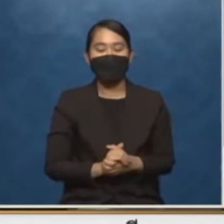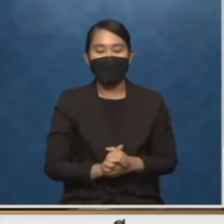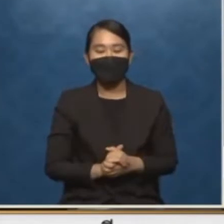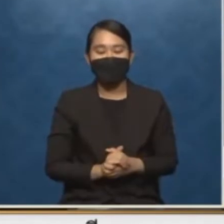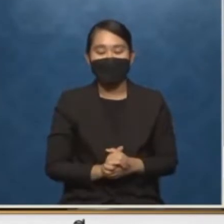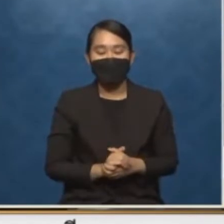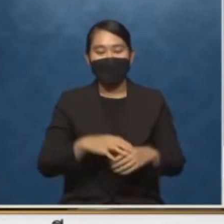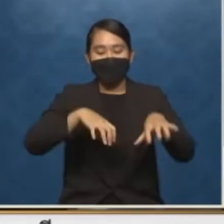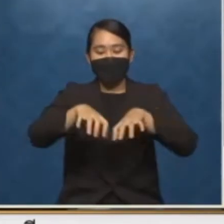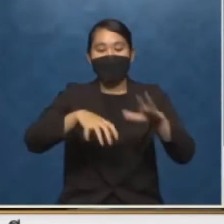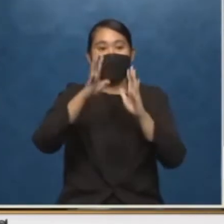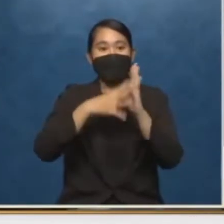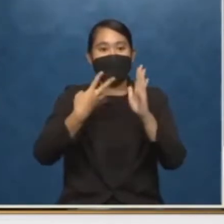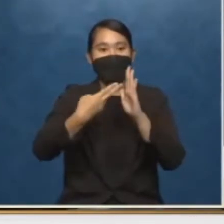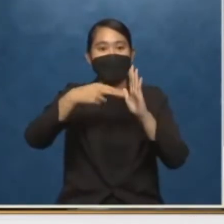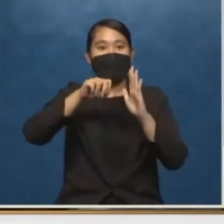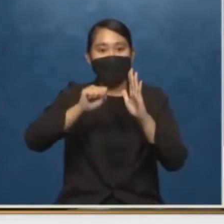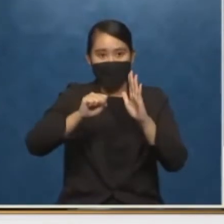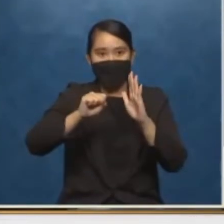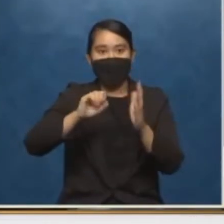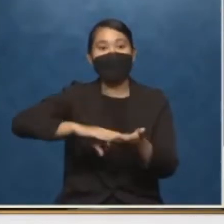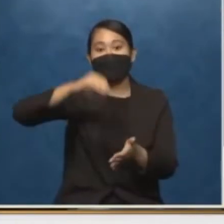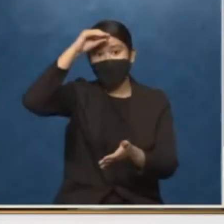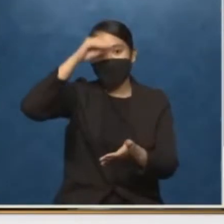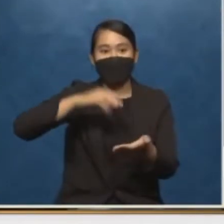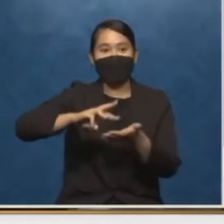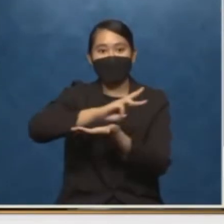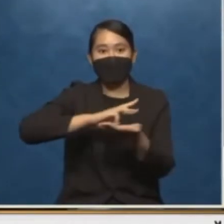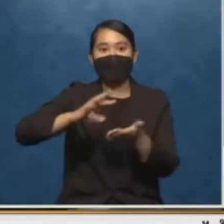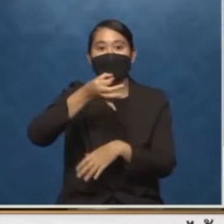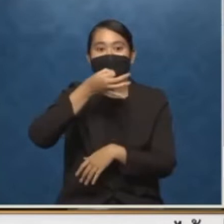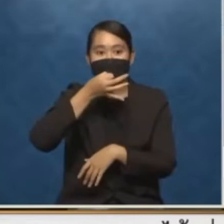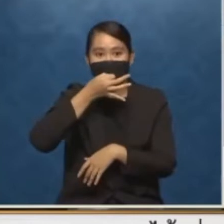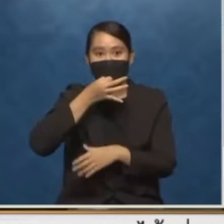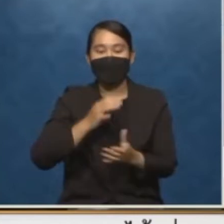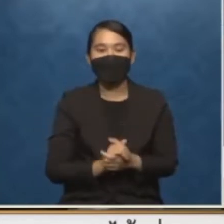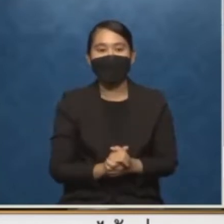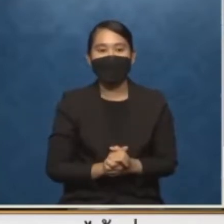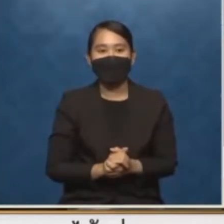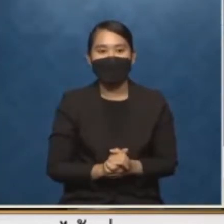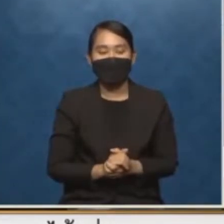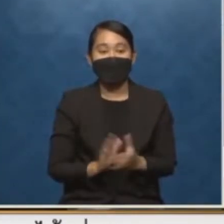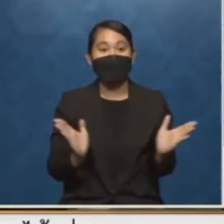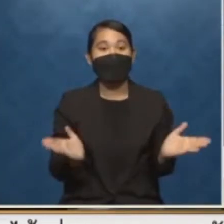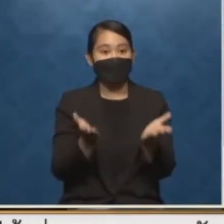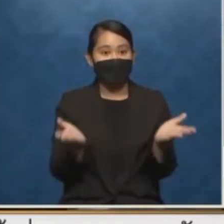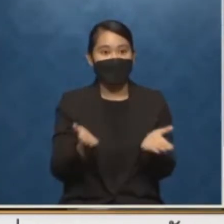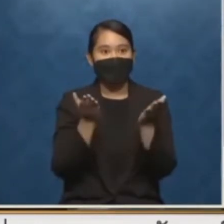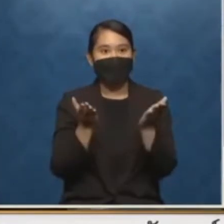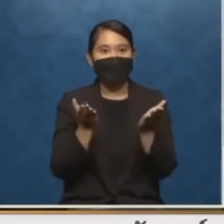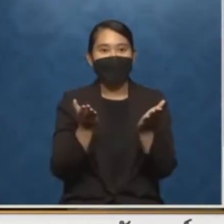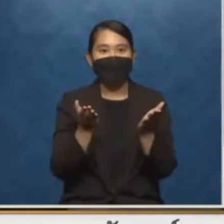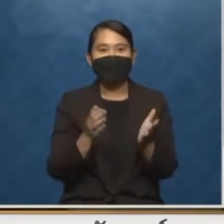ดหลักสูตรอาชีวะท้องถิ่นและสนับสนุนการศึกษาให้แก่ผู้ด้อยโอกา